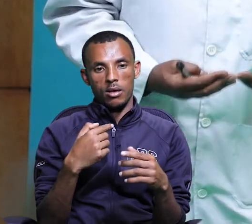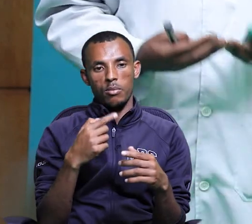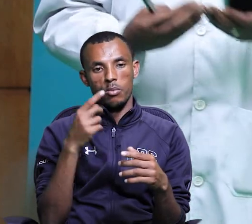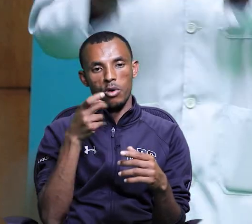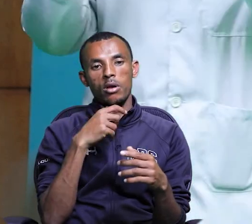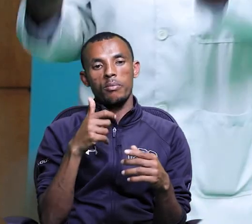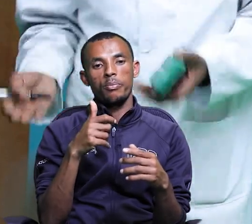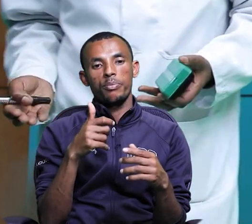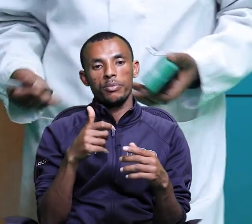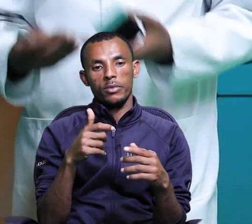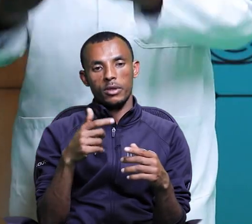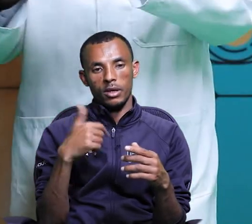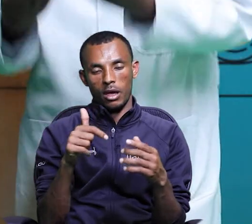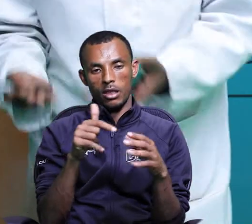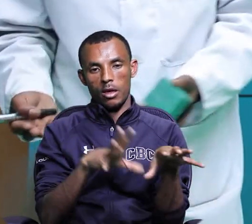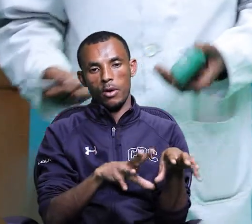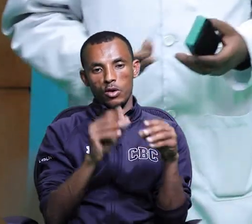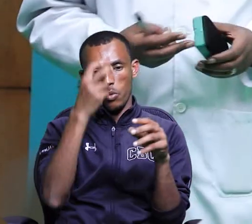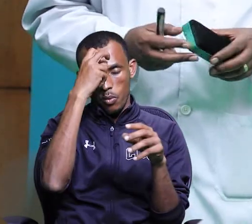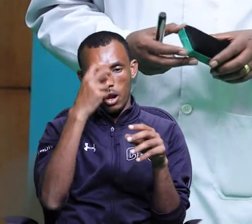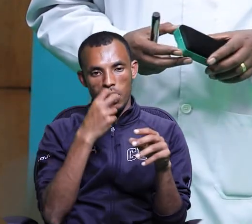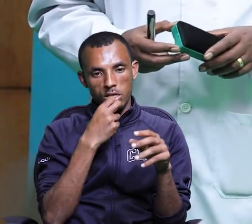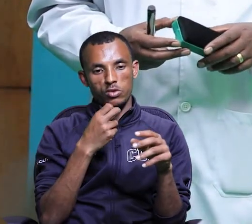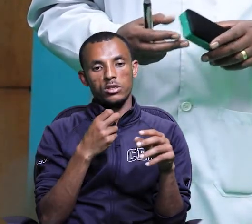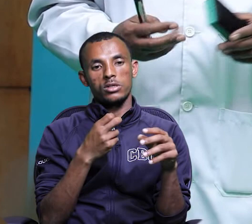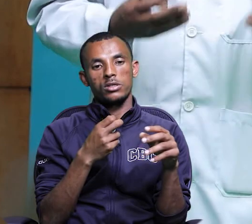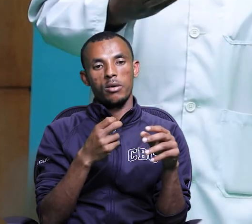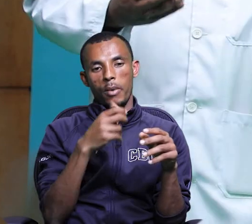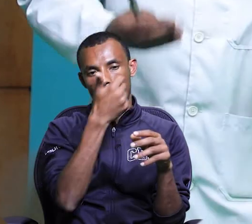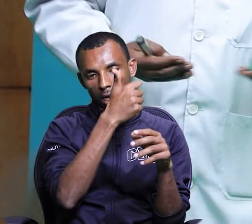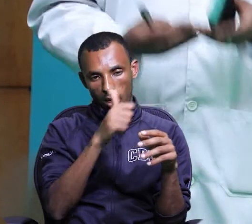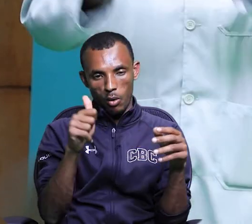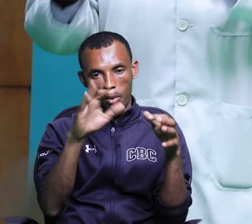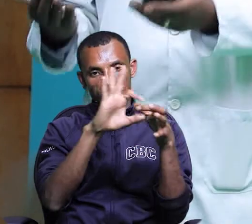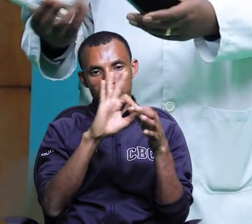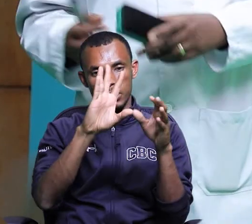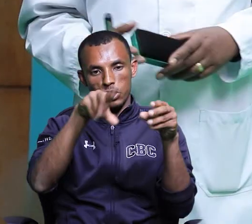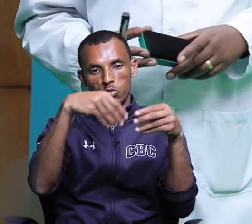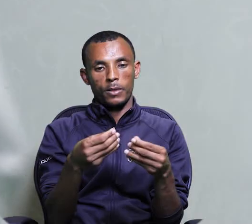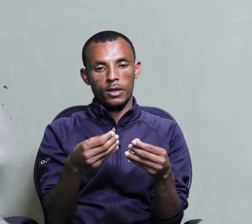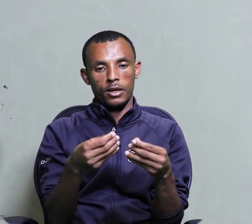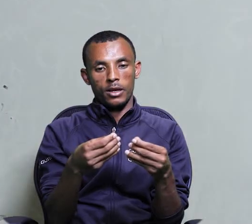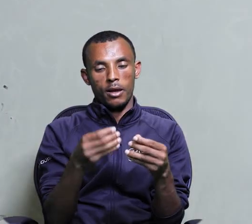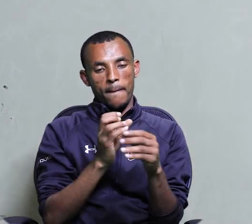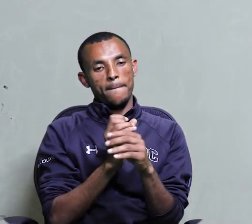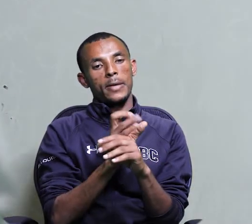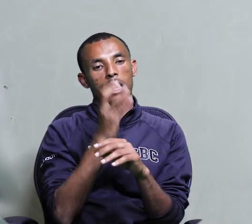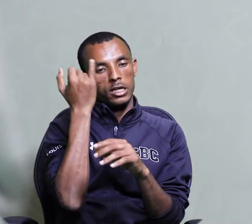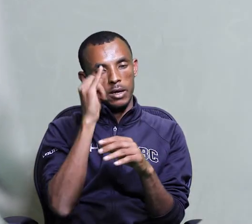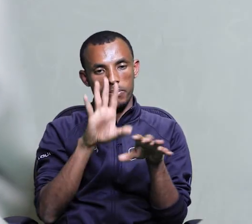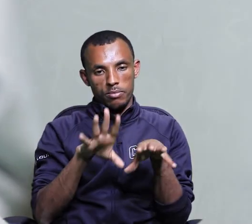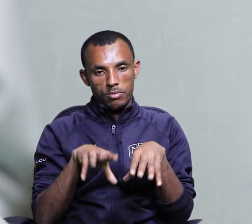ተማሪዎች፣ ወላጆች፣ ማንኛውም ህብረተሰብ የተሰጡትን ምክር ሀሳቦች